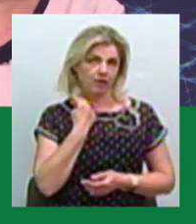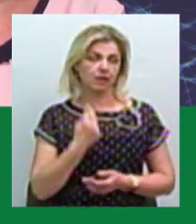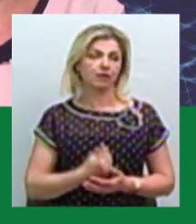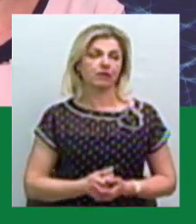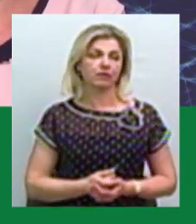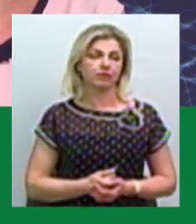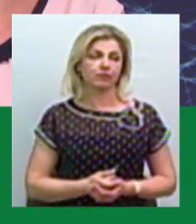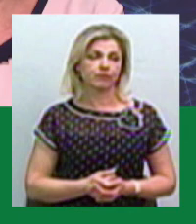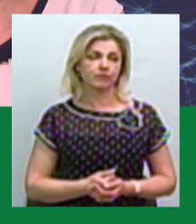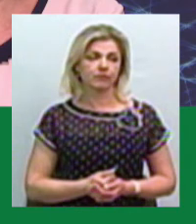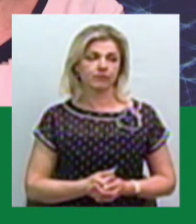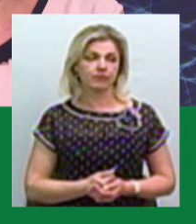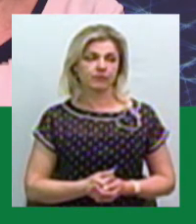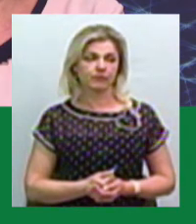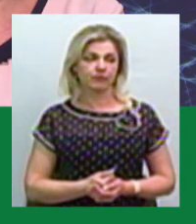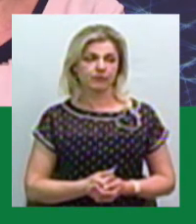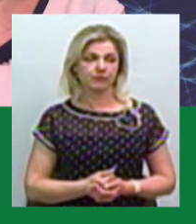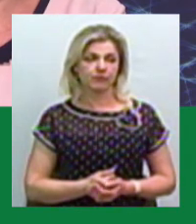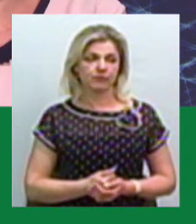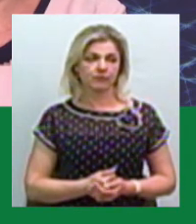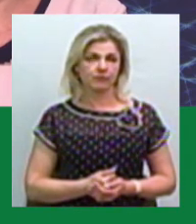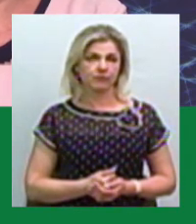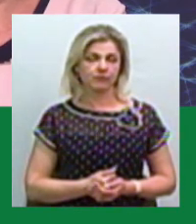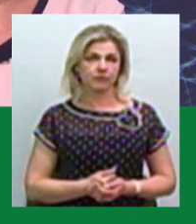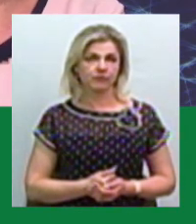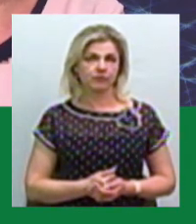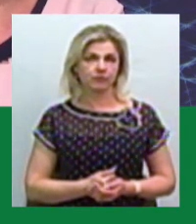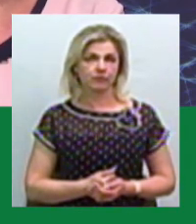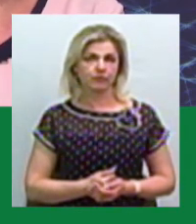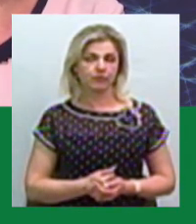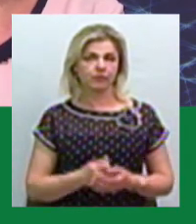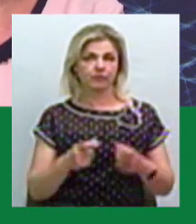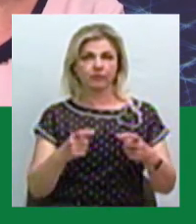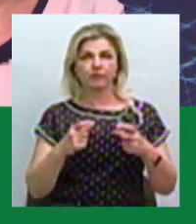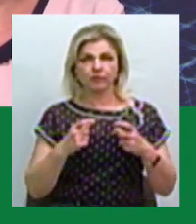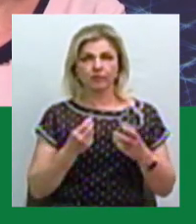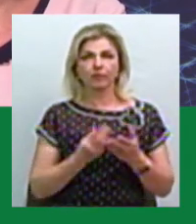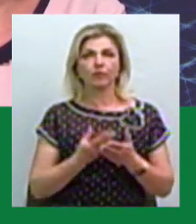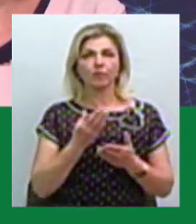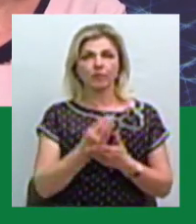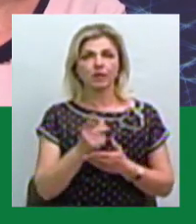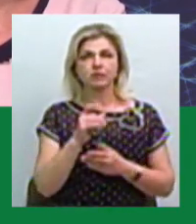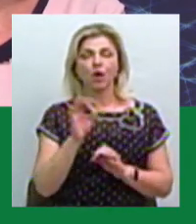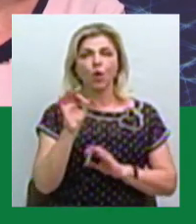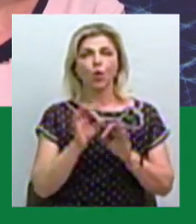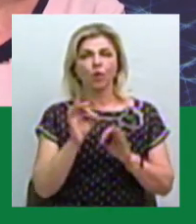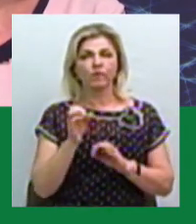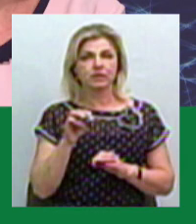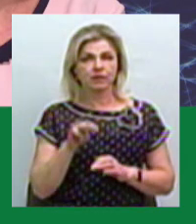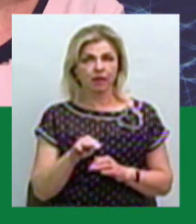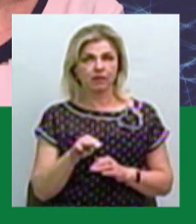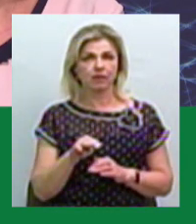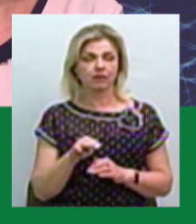заборгованість. Облгаз виставляє оплату за якісь коефіцієнти транспортування і всьому